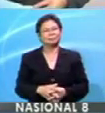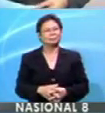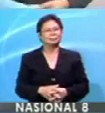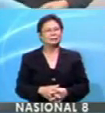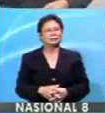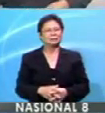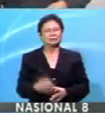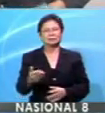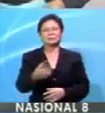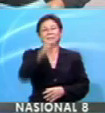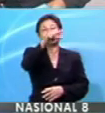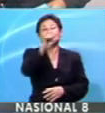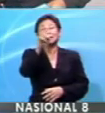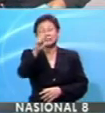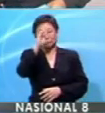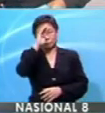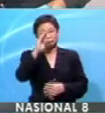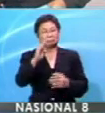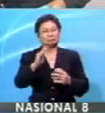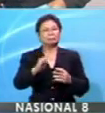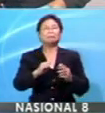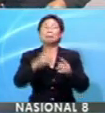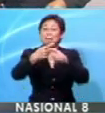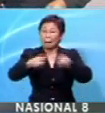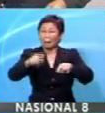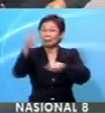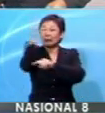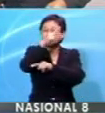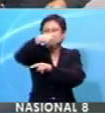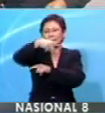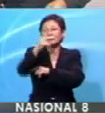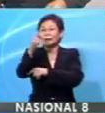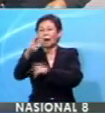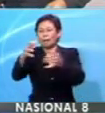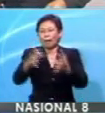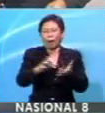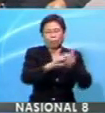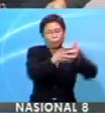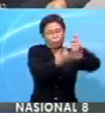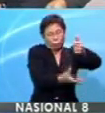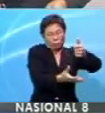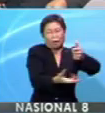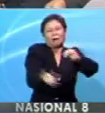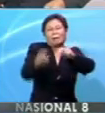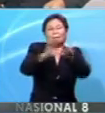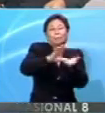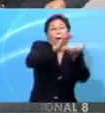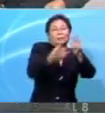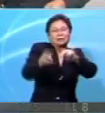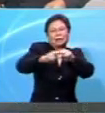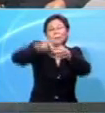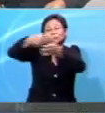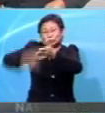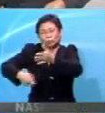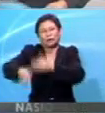tempelak GST tetapi ironinya kerajaan PKR Selangor mahu peruntukan tambahan hasil Cukai sebaliknya menteri